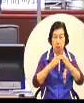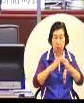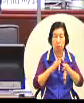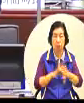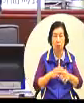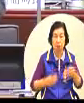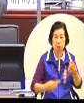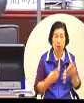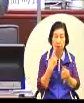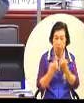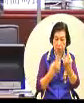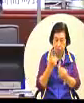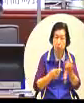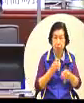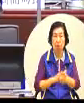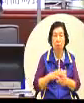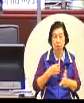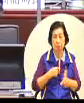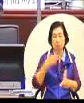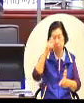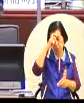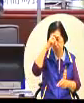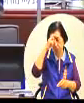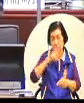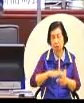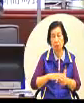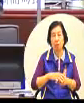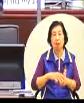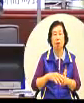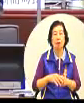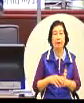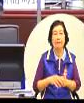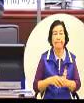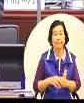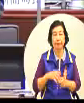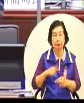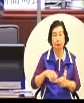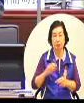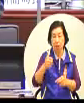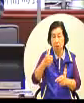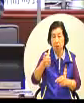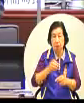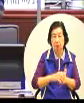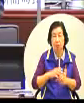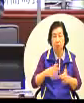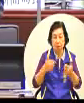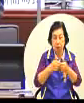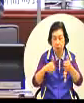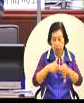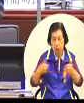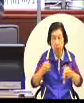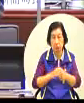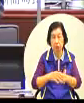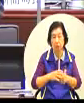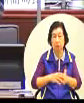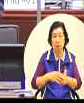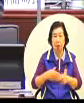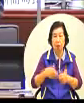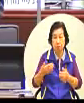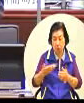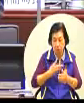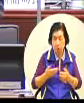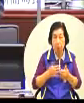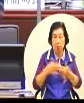是我们所期待，所以我谢谢伊斯坦大议员给我这样的机会，民主是很艰